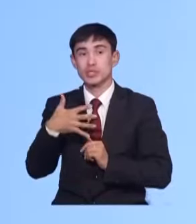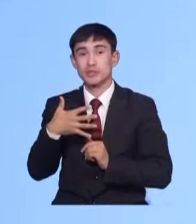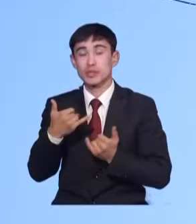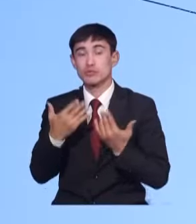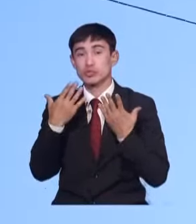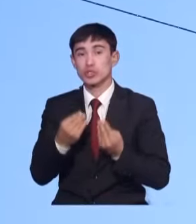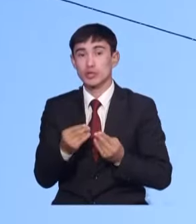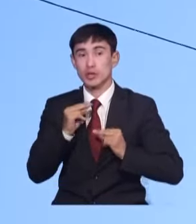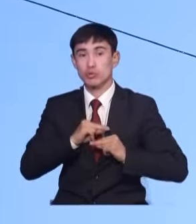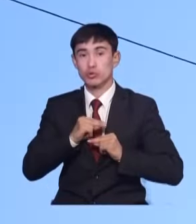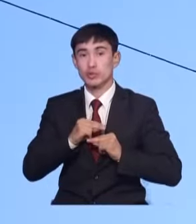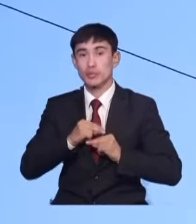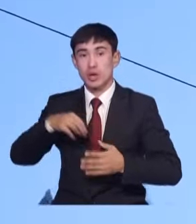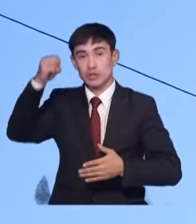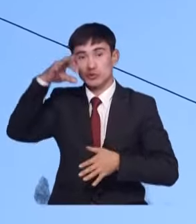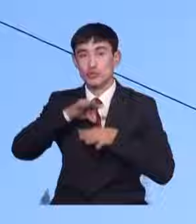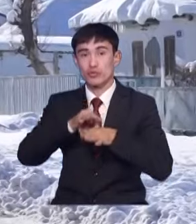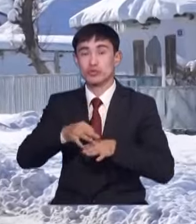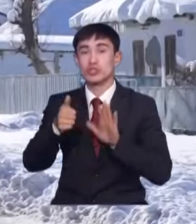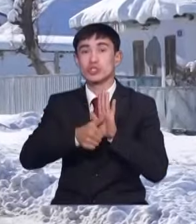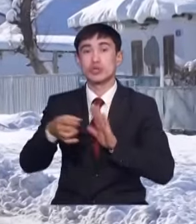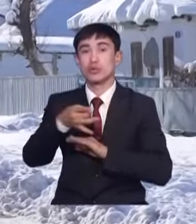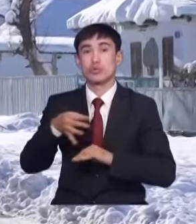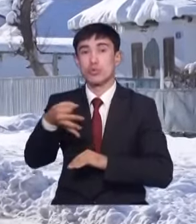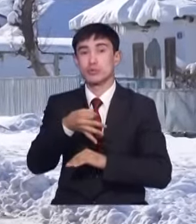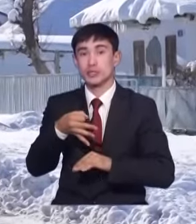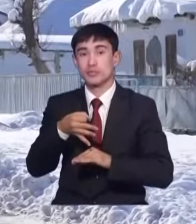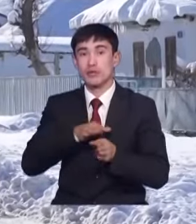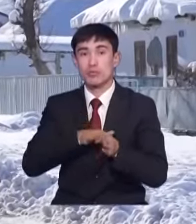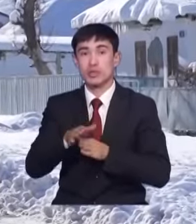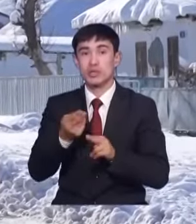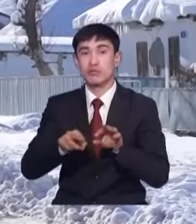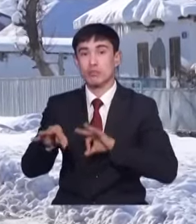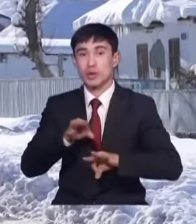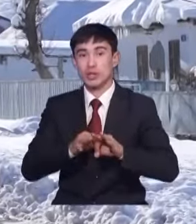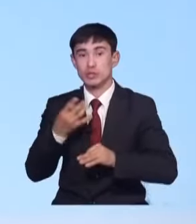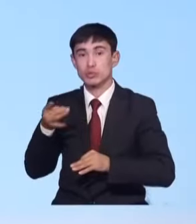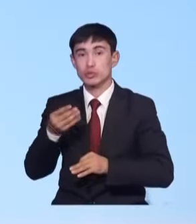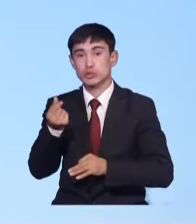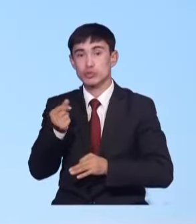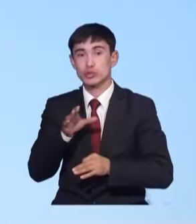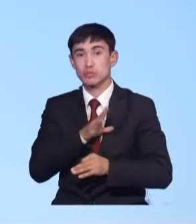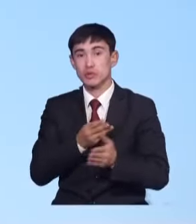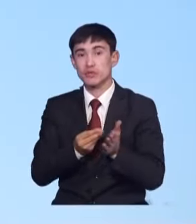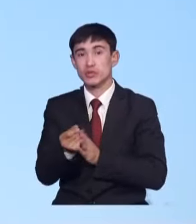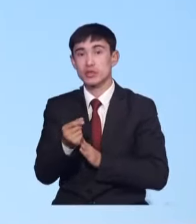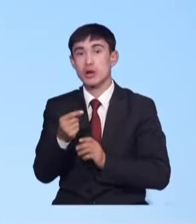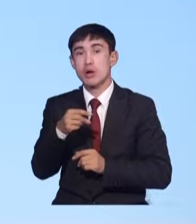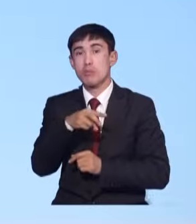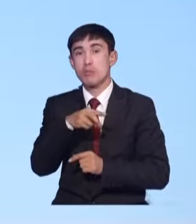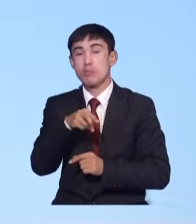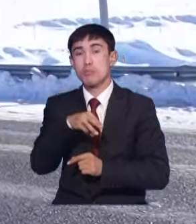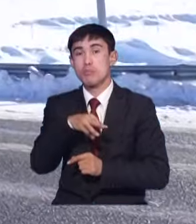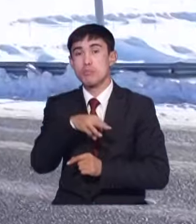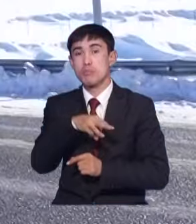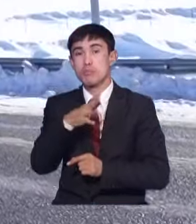сегодняшний день работы по освещению ведутся в шести районах области на осуществление данного проекта из республиканского бюджета было выделено пол